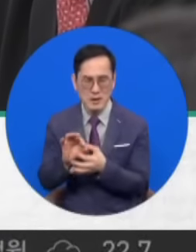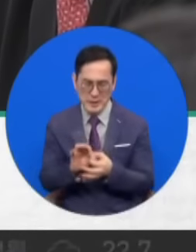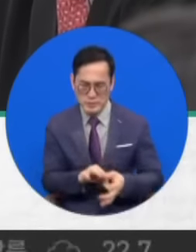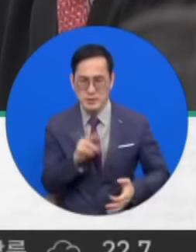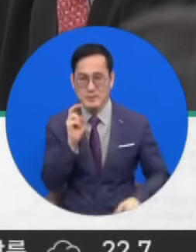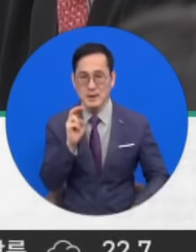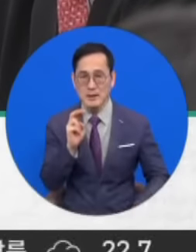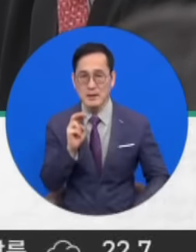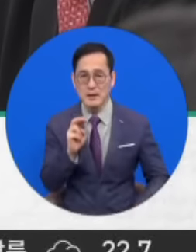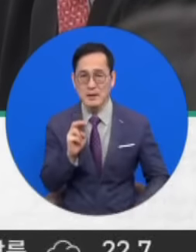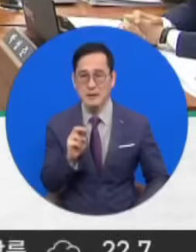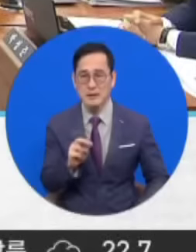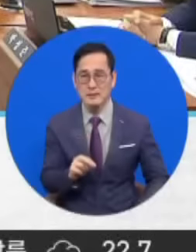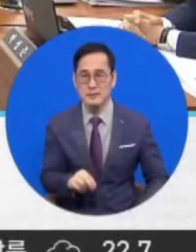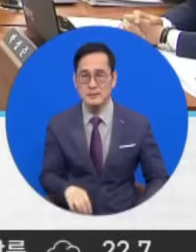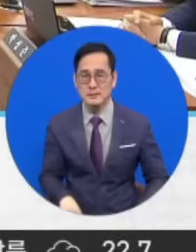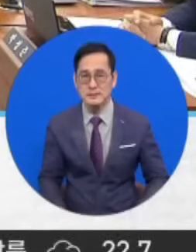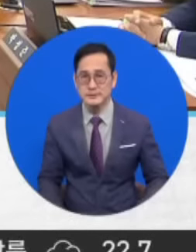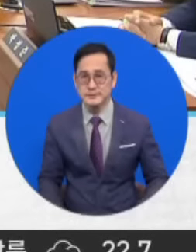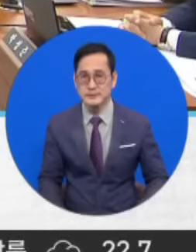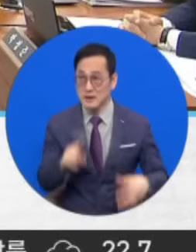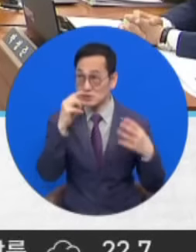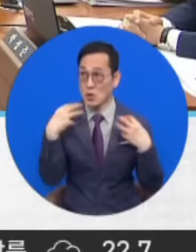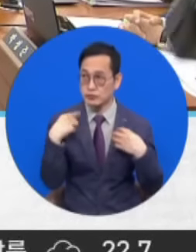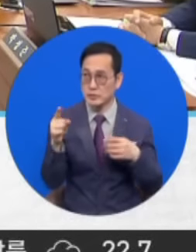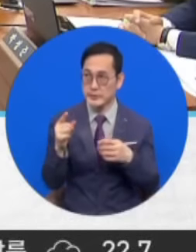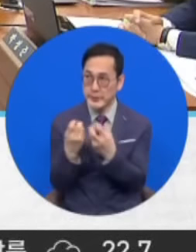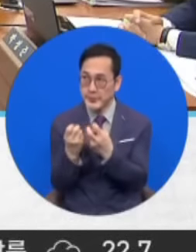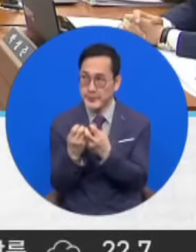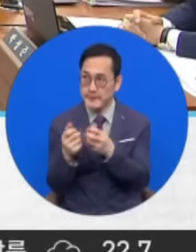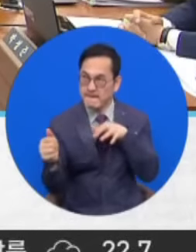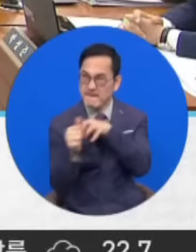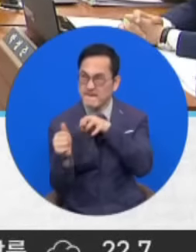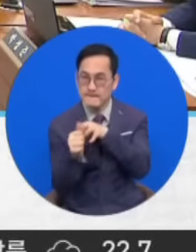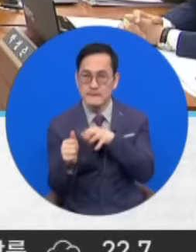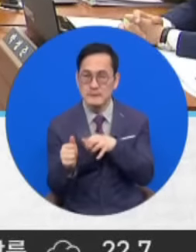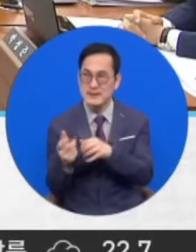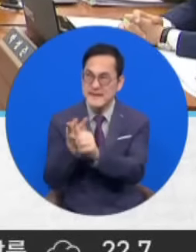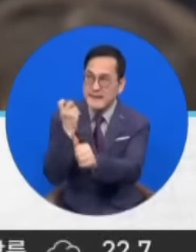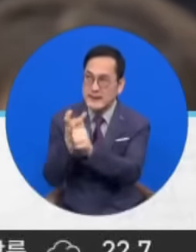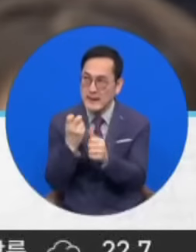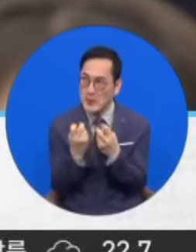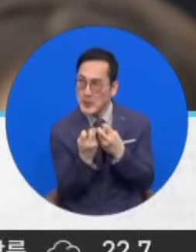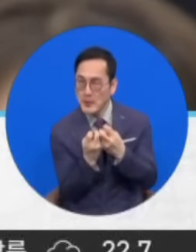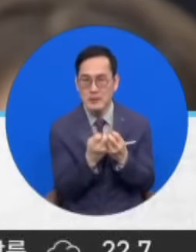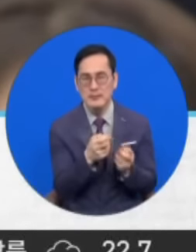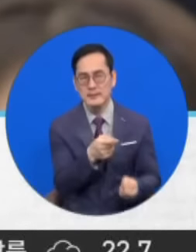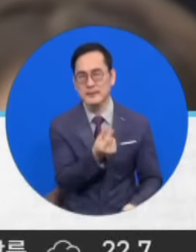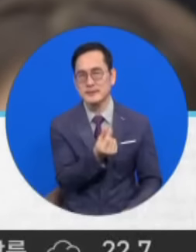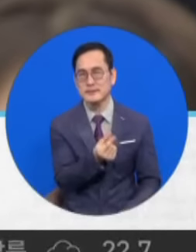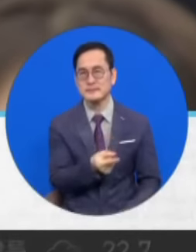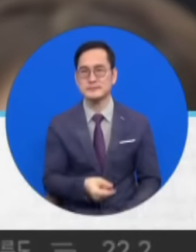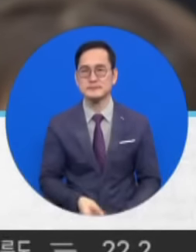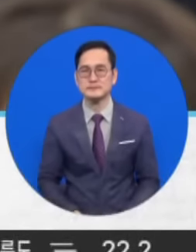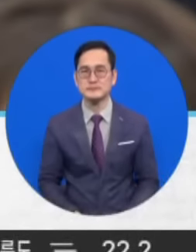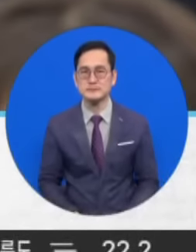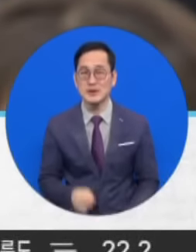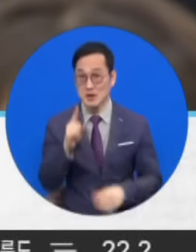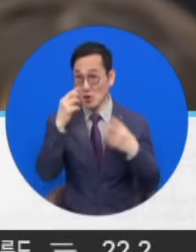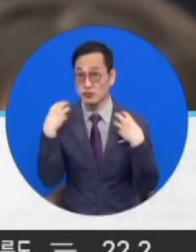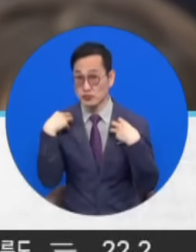것을 정쟁으로 보는 데 이유가 있는 거고 그다음에 대통령이랄지 아니면 정부가 하는 일이 마치 이재명